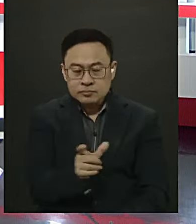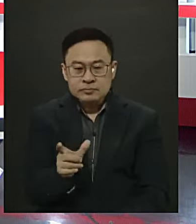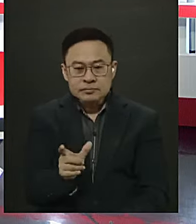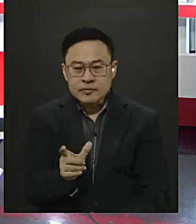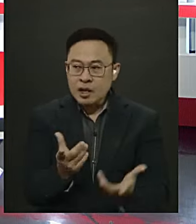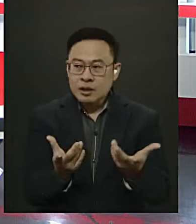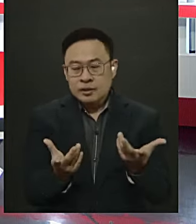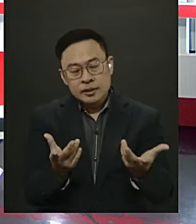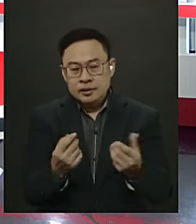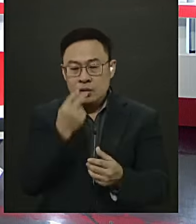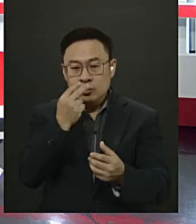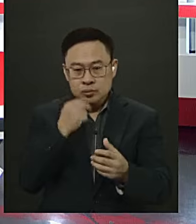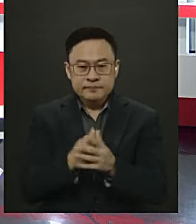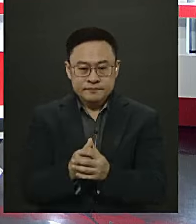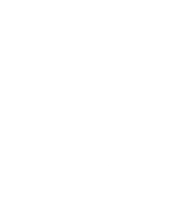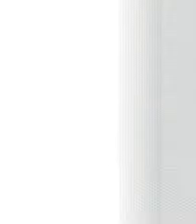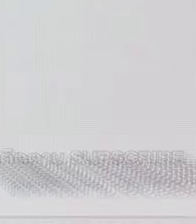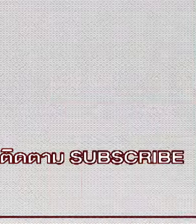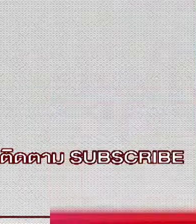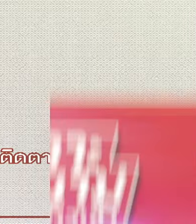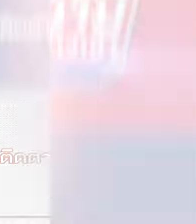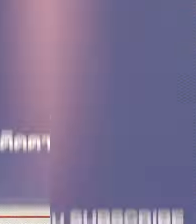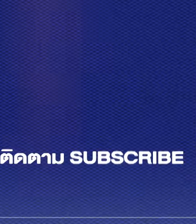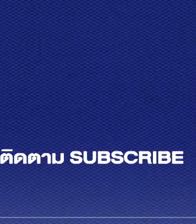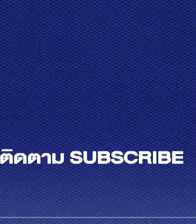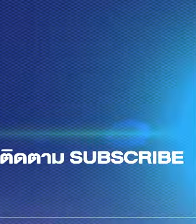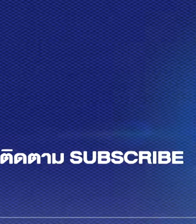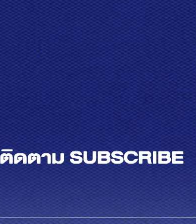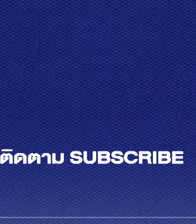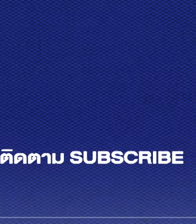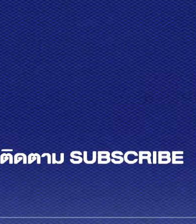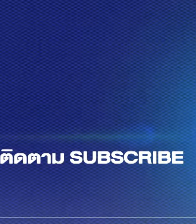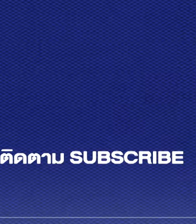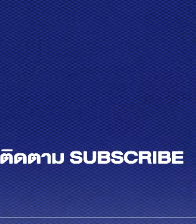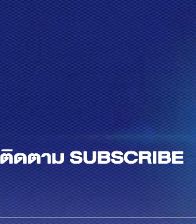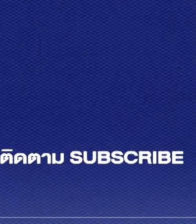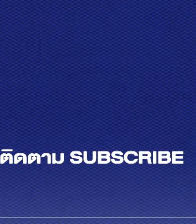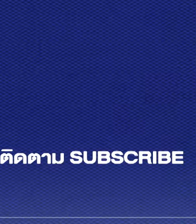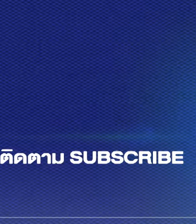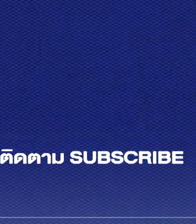ะยังมีโปรแกรมอีกมากมายรออยู่นะ ใช่ค่ะ ครับ